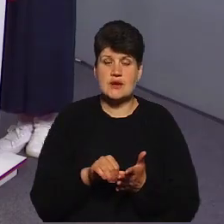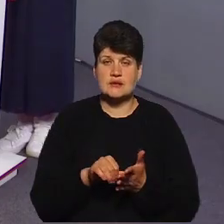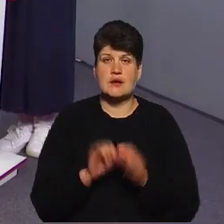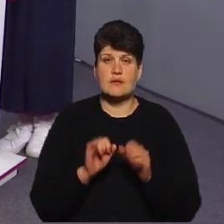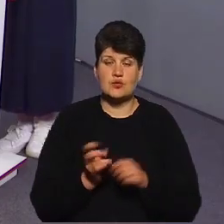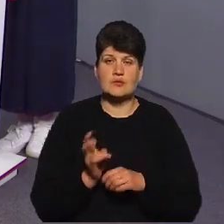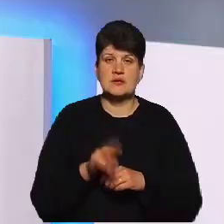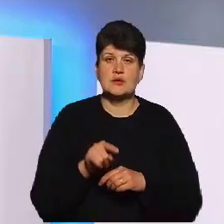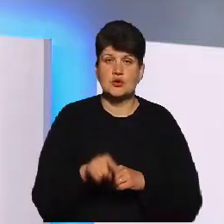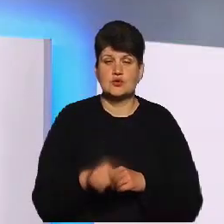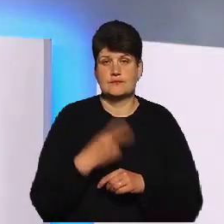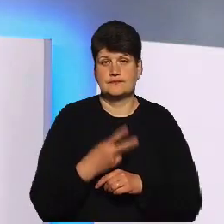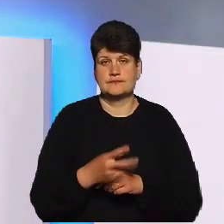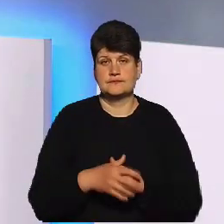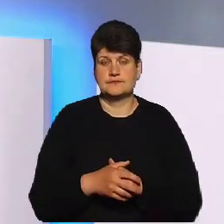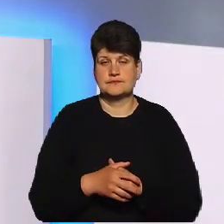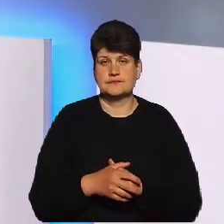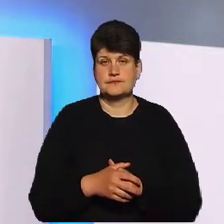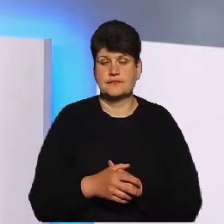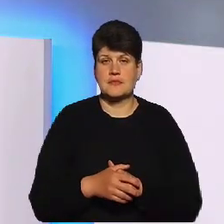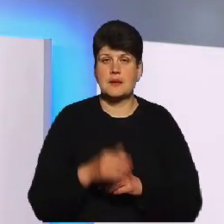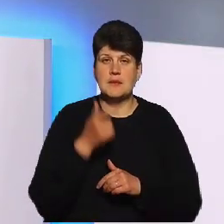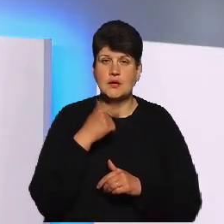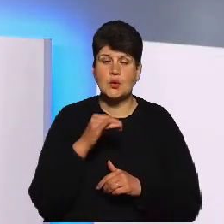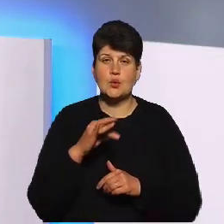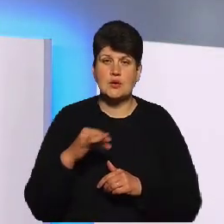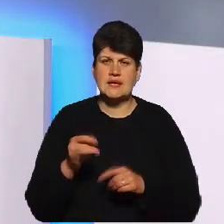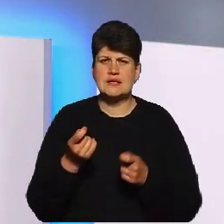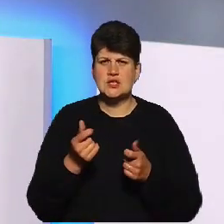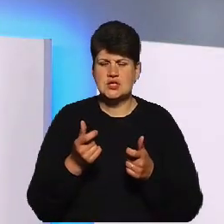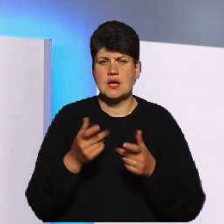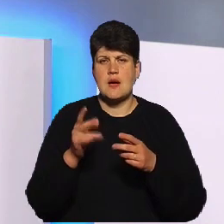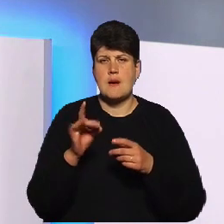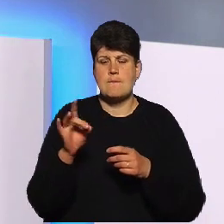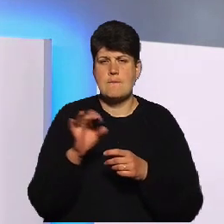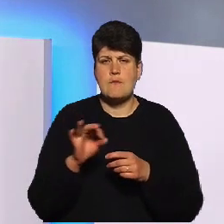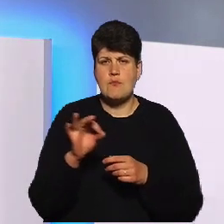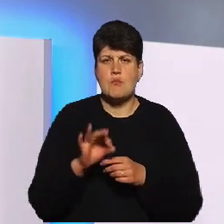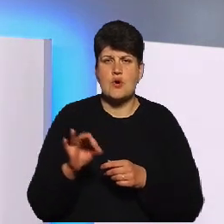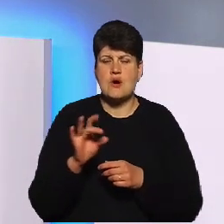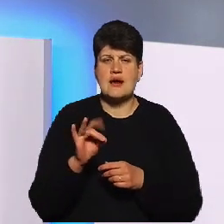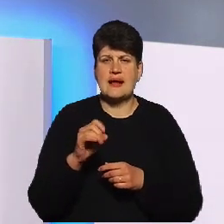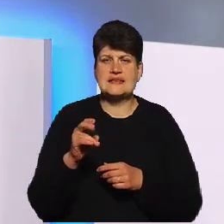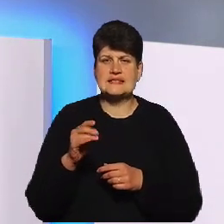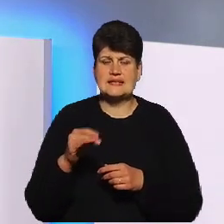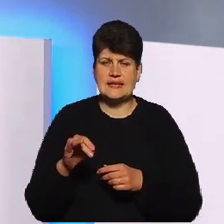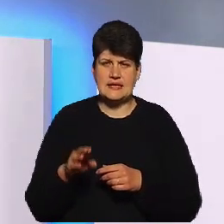експозицію. Пане Юрію, трішечки про мистецьку резиденцію Назарія Войтовича. Що це за інституція така, якщо от кількома